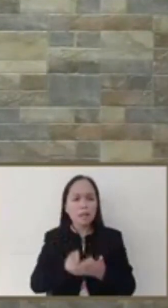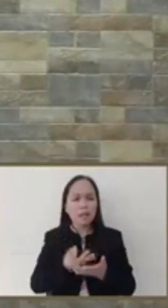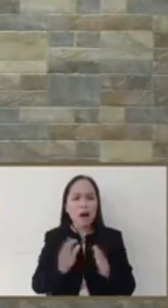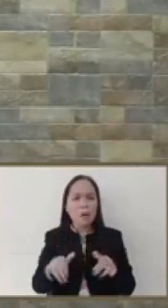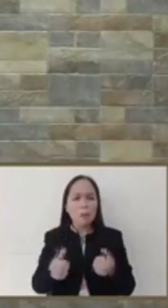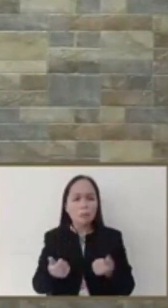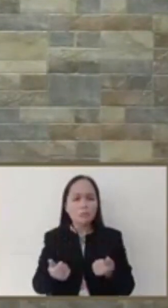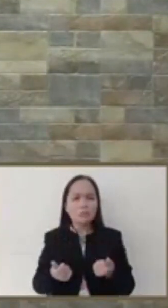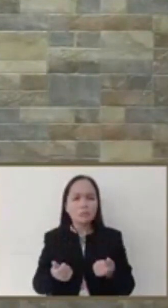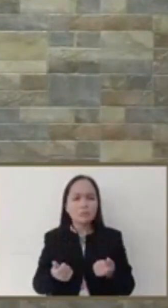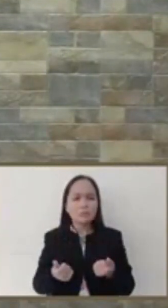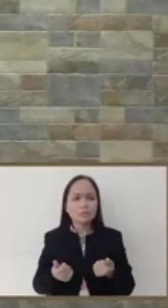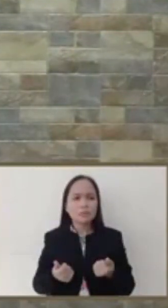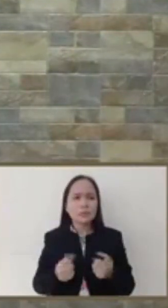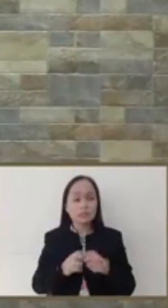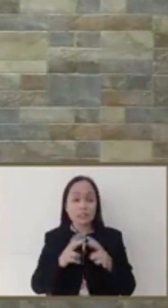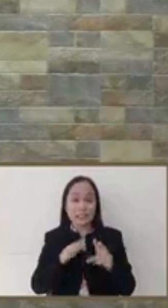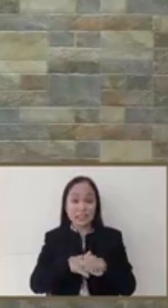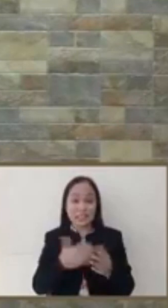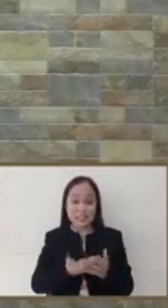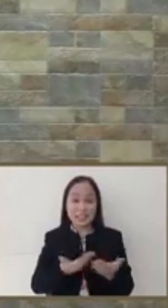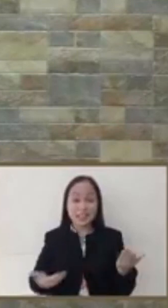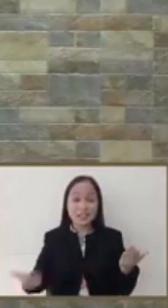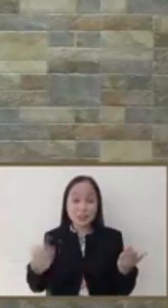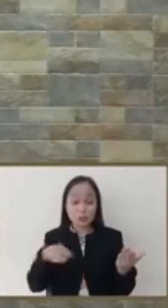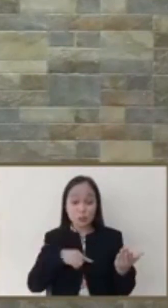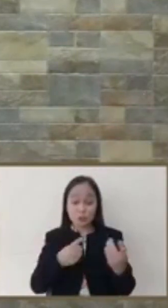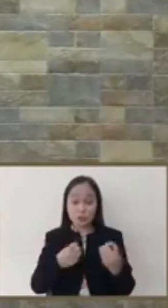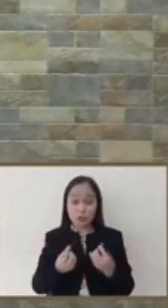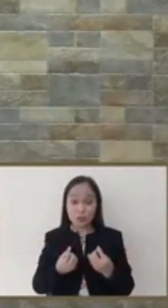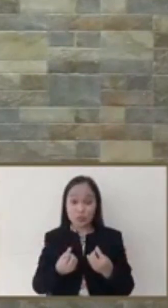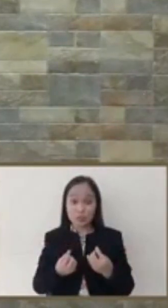You see, so maging sa mga gamit na nakita po natin na